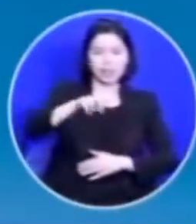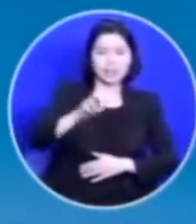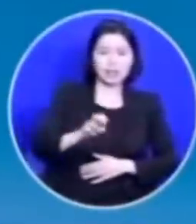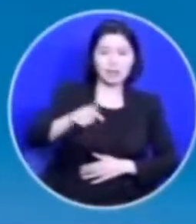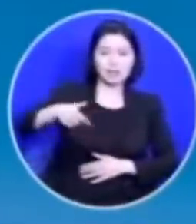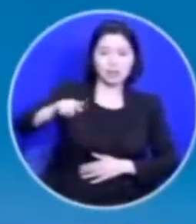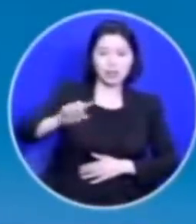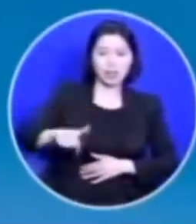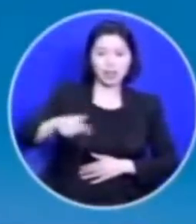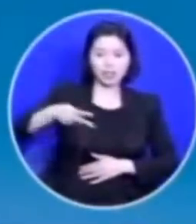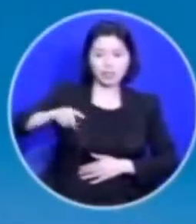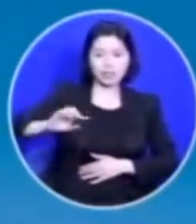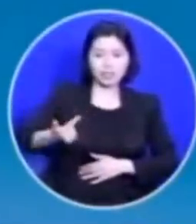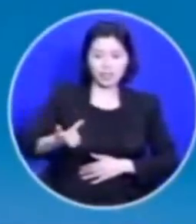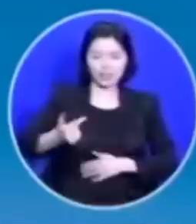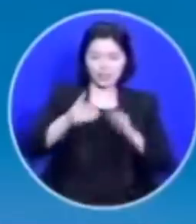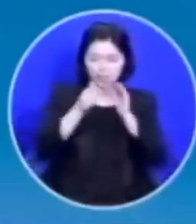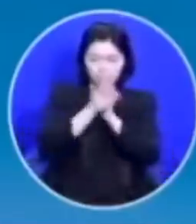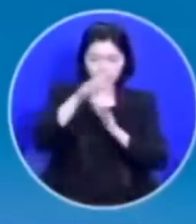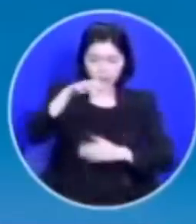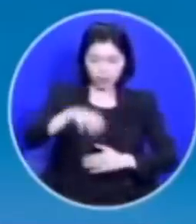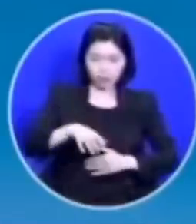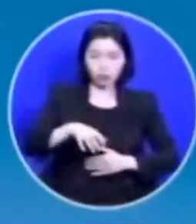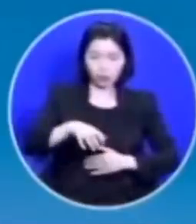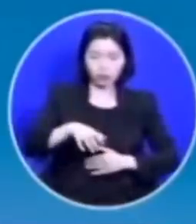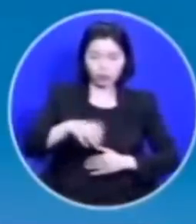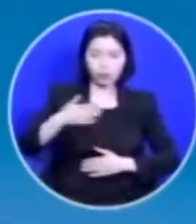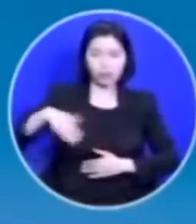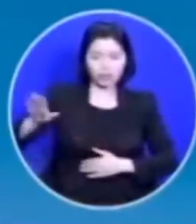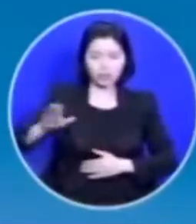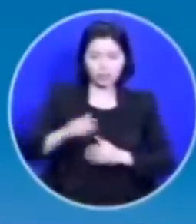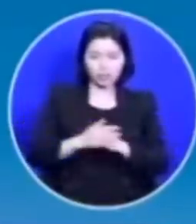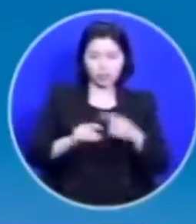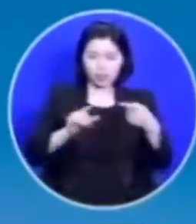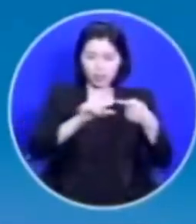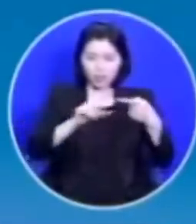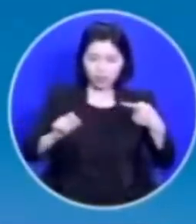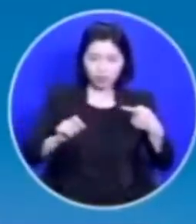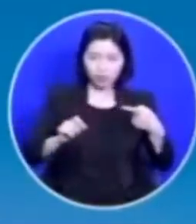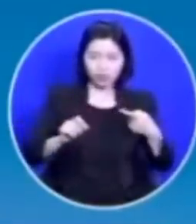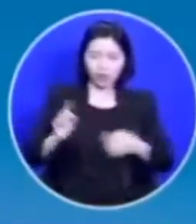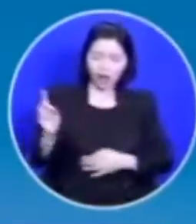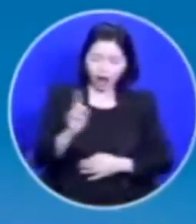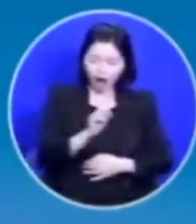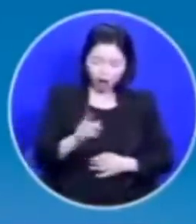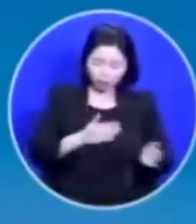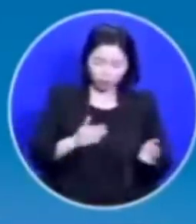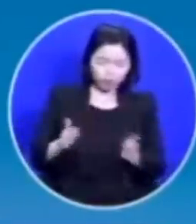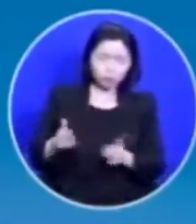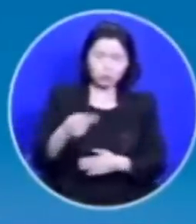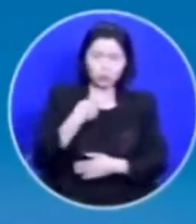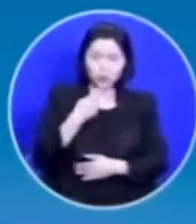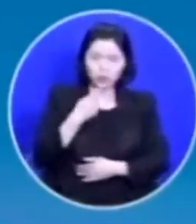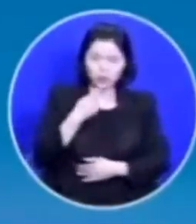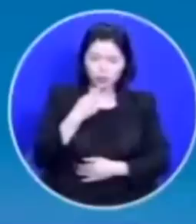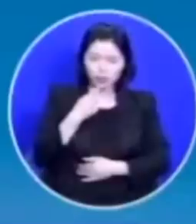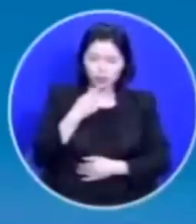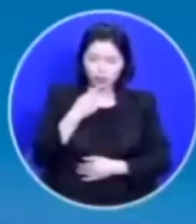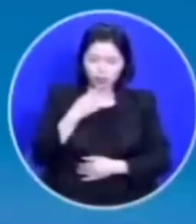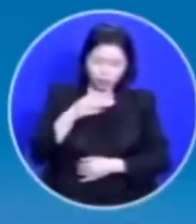올라갔습니다 그 옛날에 1월에 삼각산 기도원에 아무 준비도 하지 않고 그냥 무작정